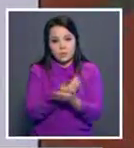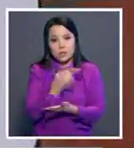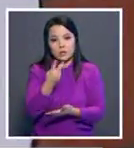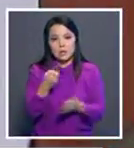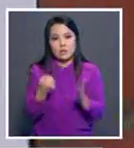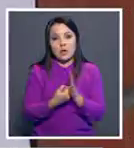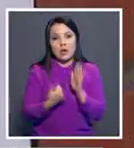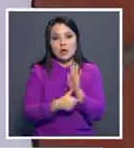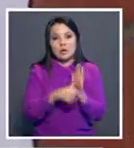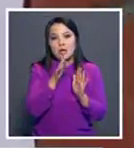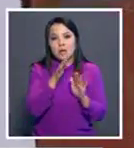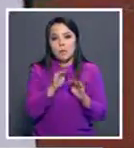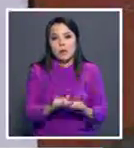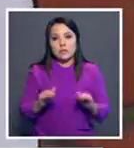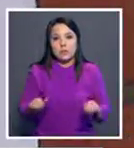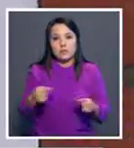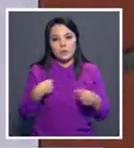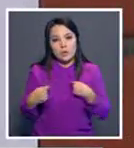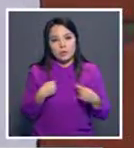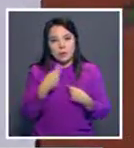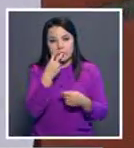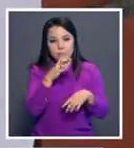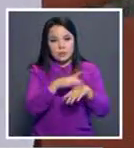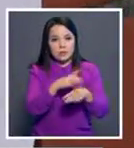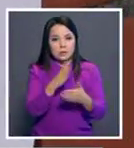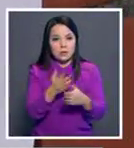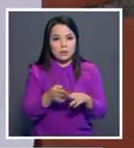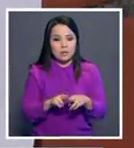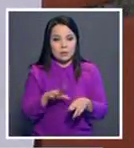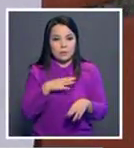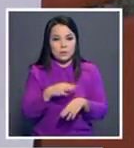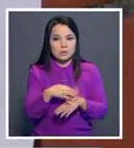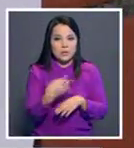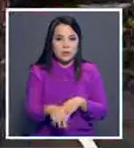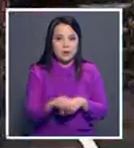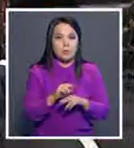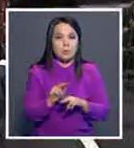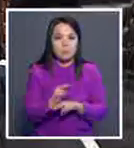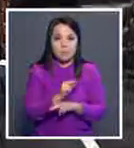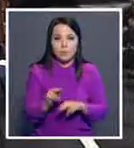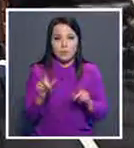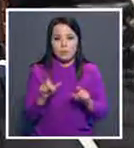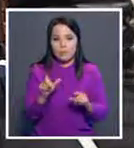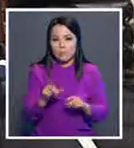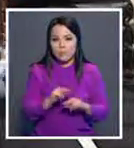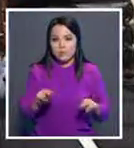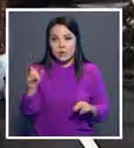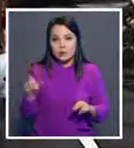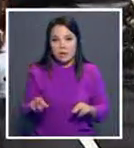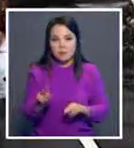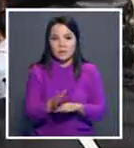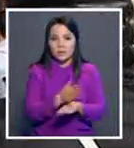2 жастан 6 жасқа дейінгі балалар зардап шеккен. Ал оларға қорлық көрсеткен мұғалімдер мен тәрбиешілер жұмыстан